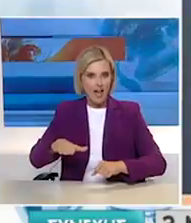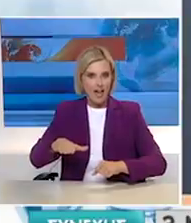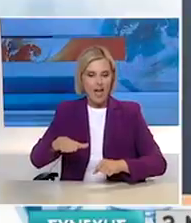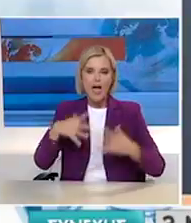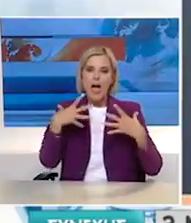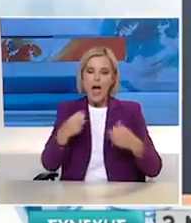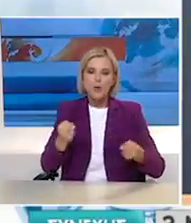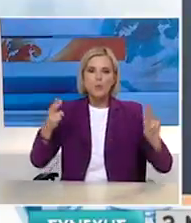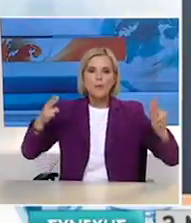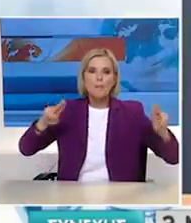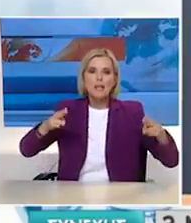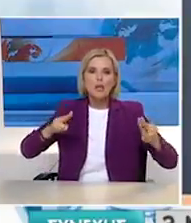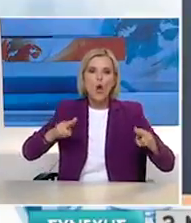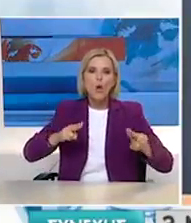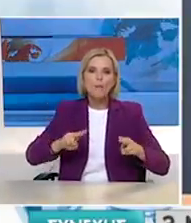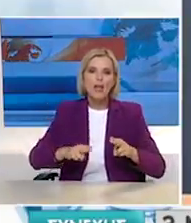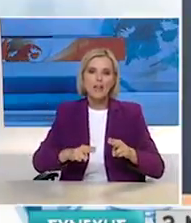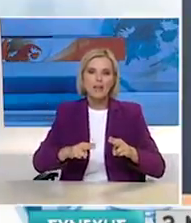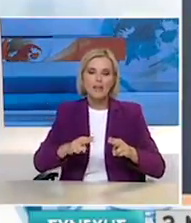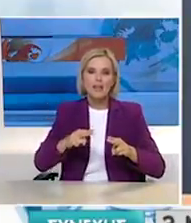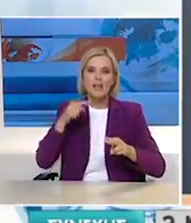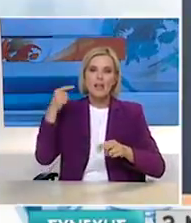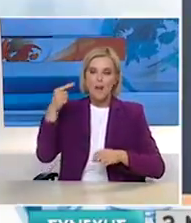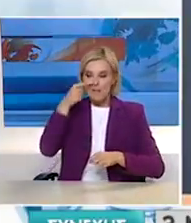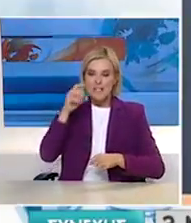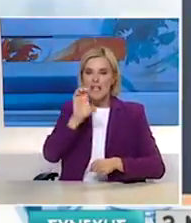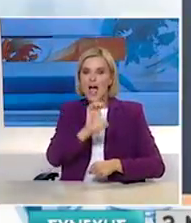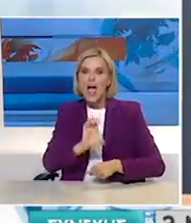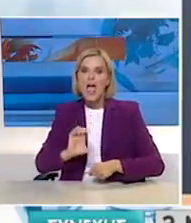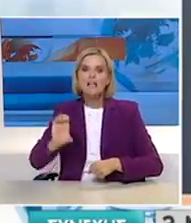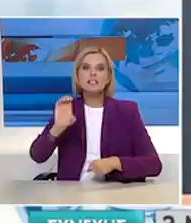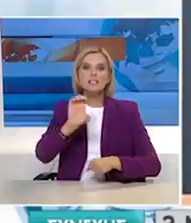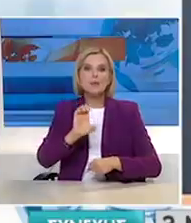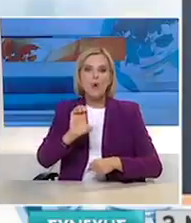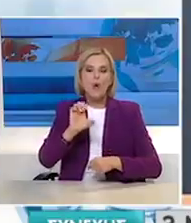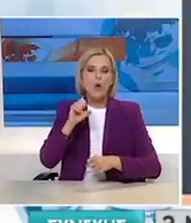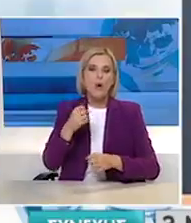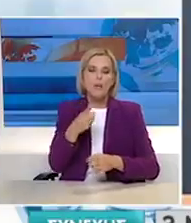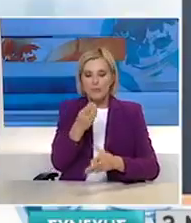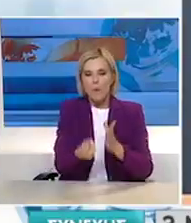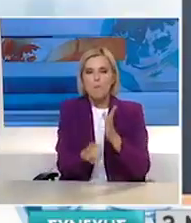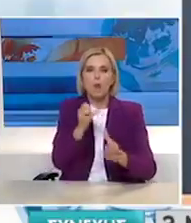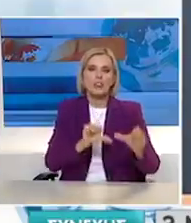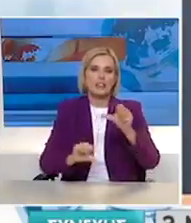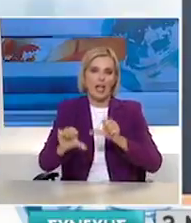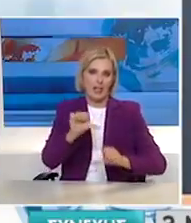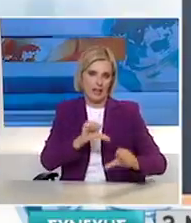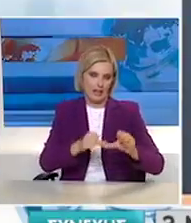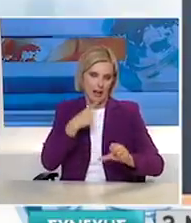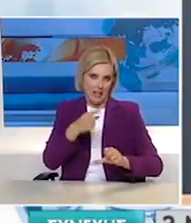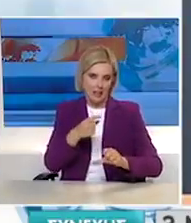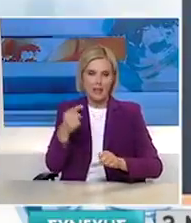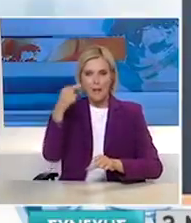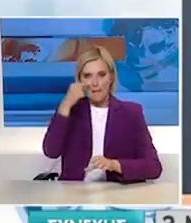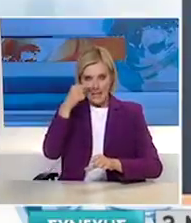του μετατρεπτικού συνενζήμου της αγκιοτενσίνης στη μύτη. Δηλαδή παράγουν σημαντικά μικρότερες ποσότητες αυτής της πρωτεΐνης που χρησιμοποιεί ο ιός,